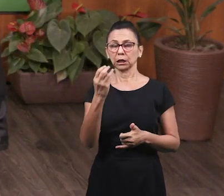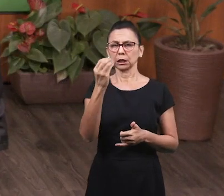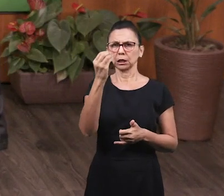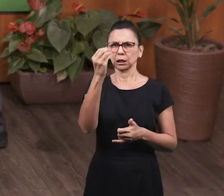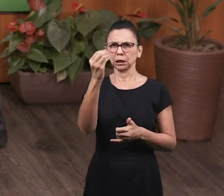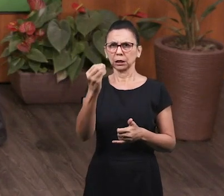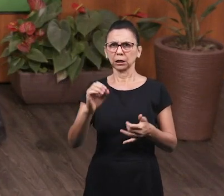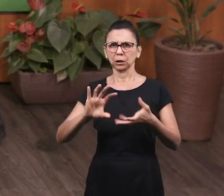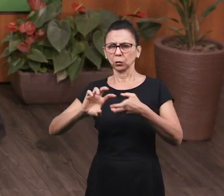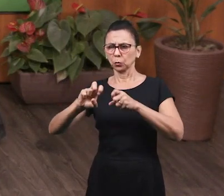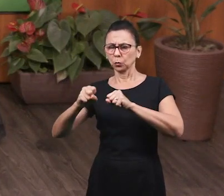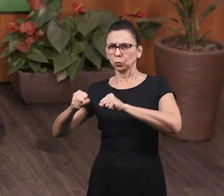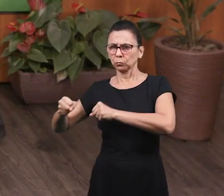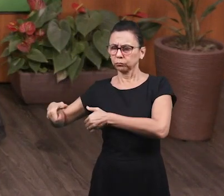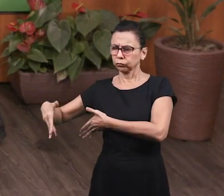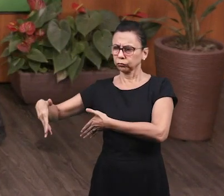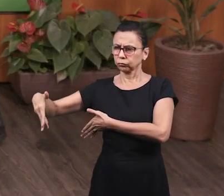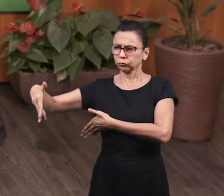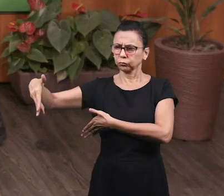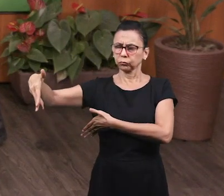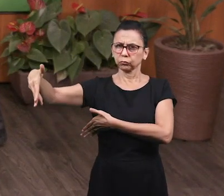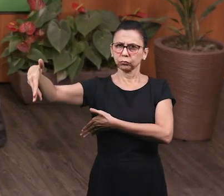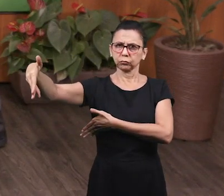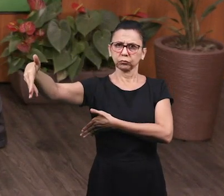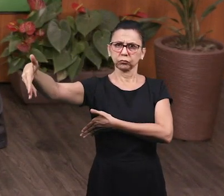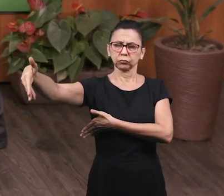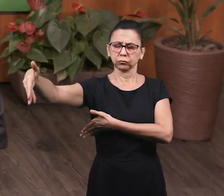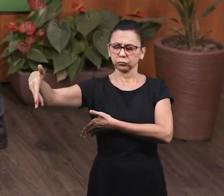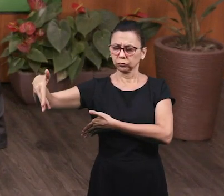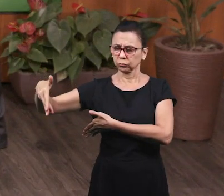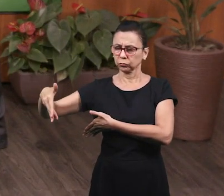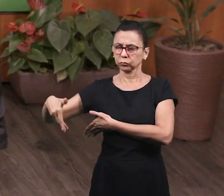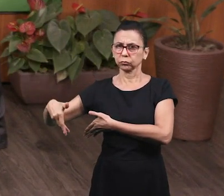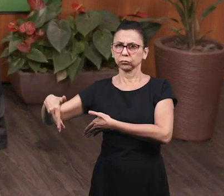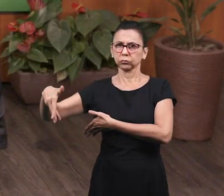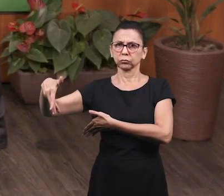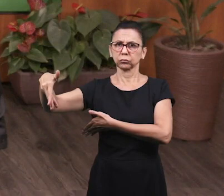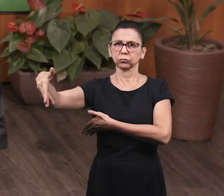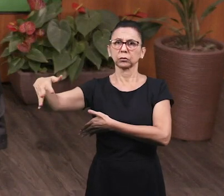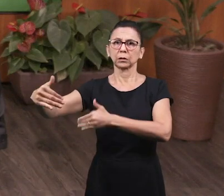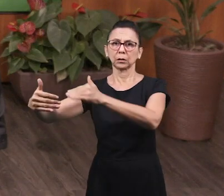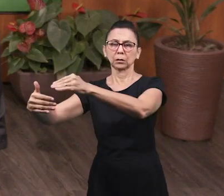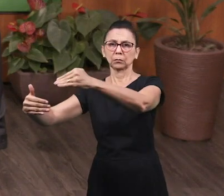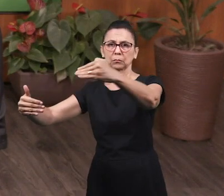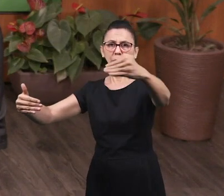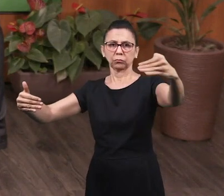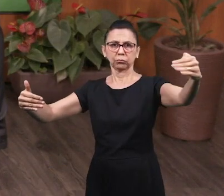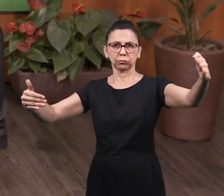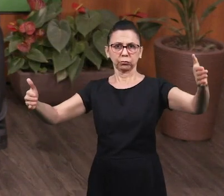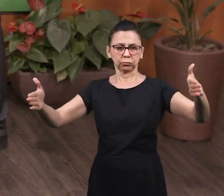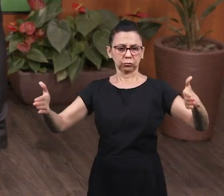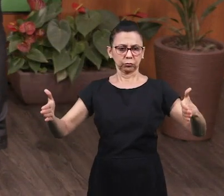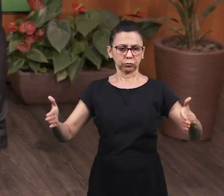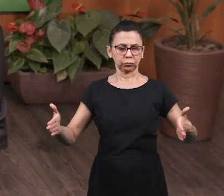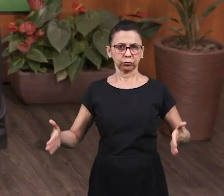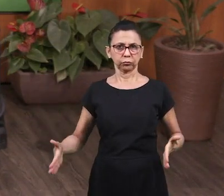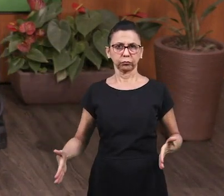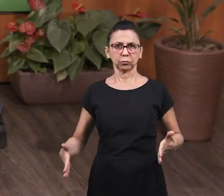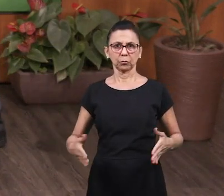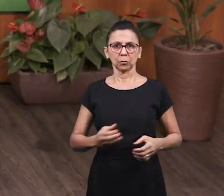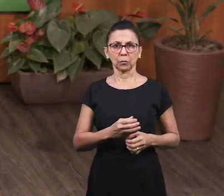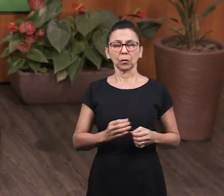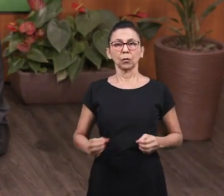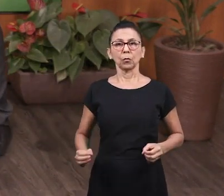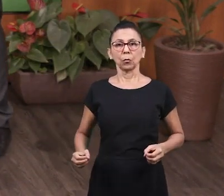rotor. Donc, les rideaux entouraient toute la cour avec les colonnes. Ils